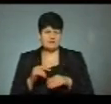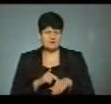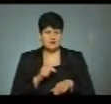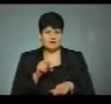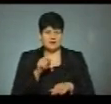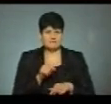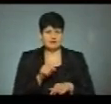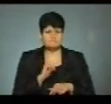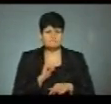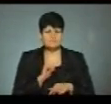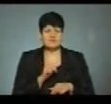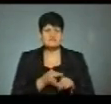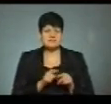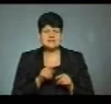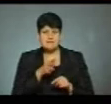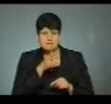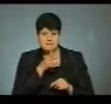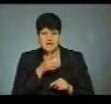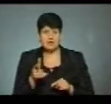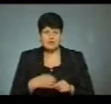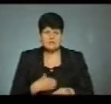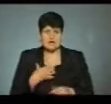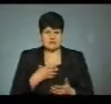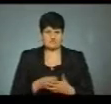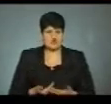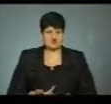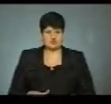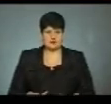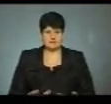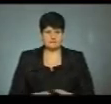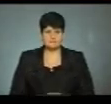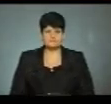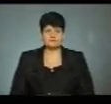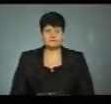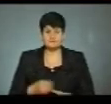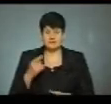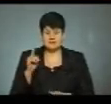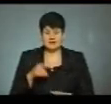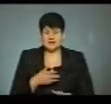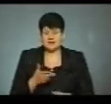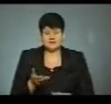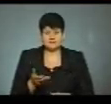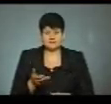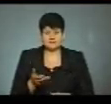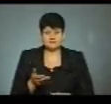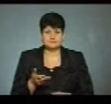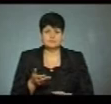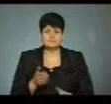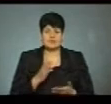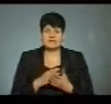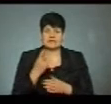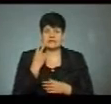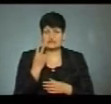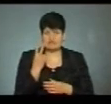ви безпосередньо в цей період страх за своє життя? Ну, знаєте, типу, є два